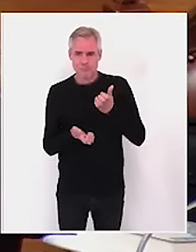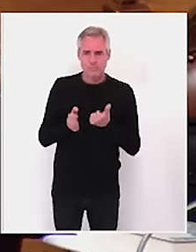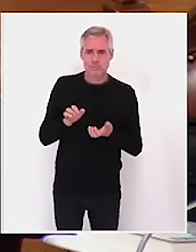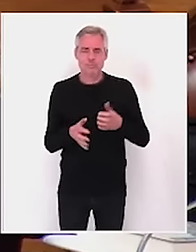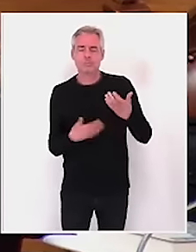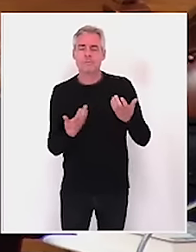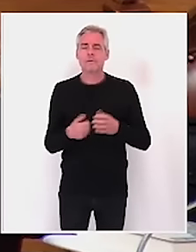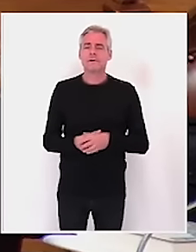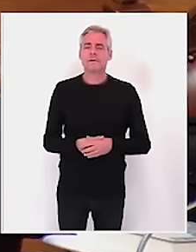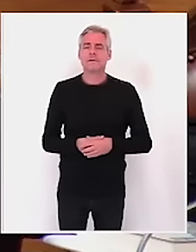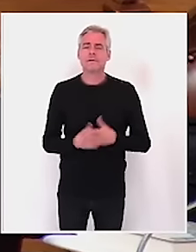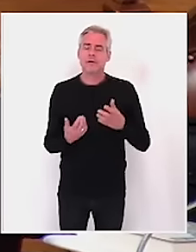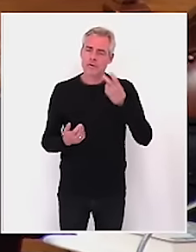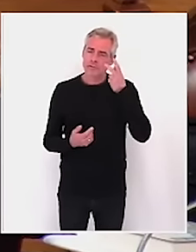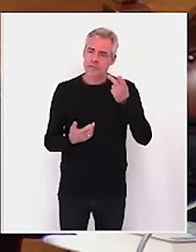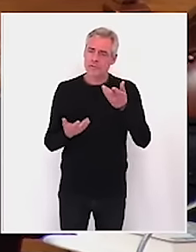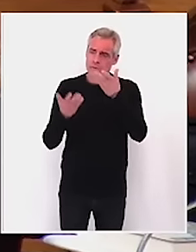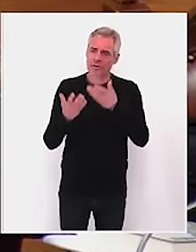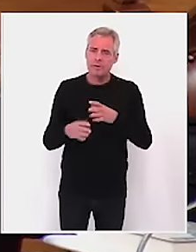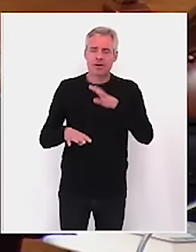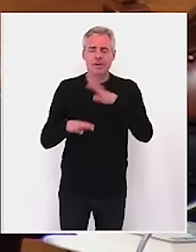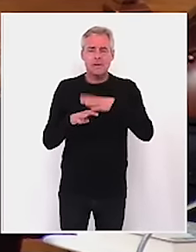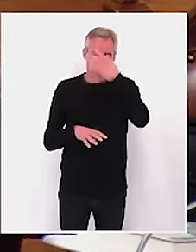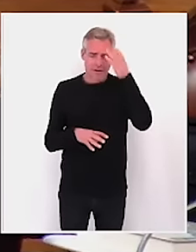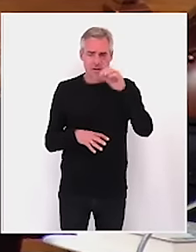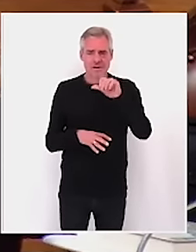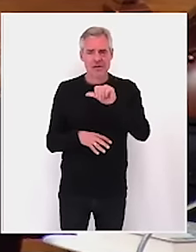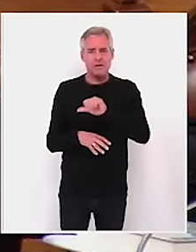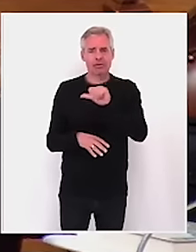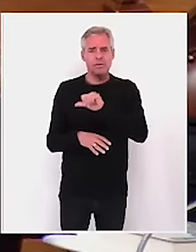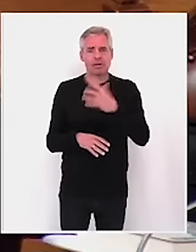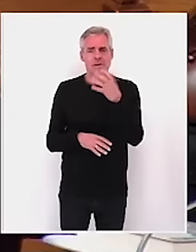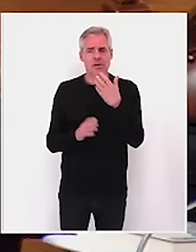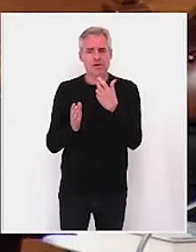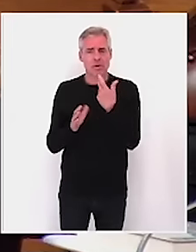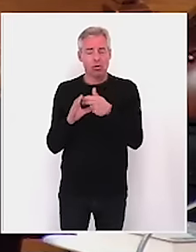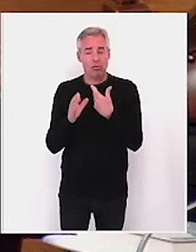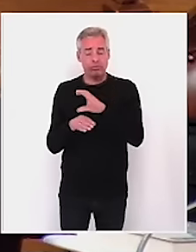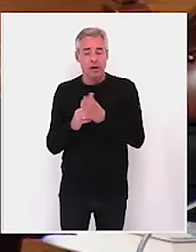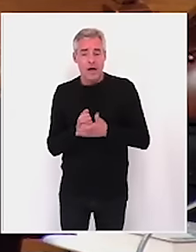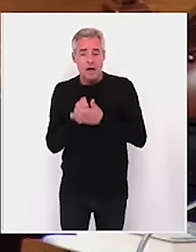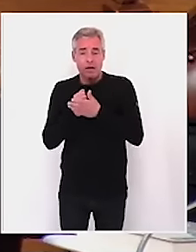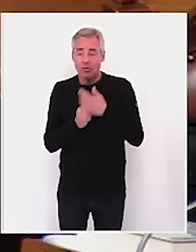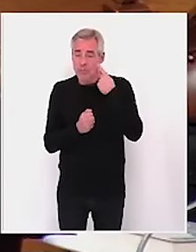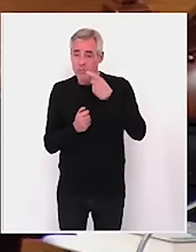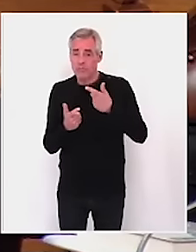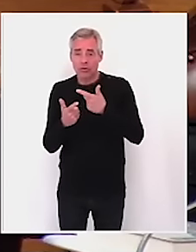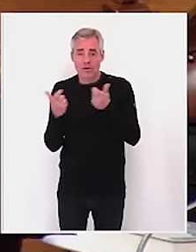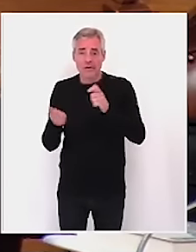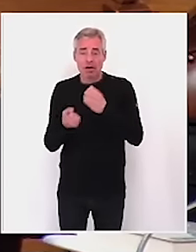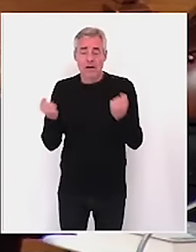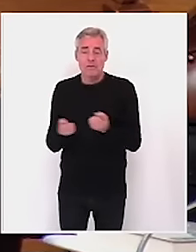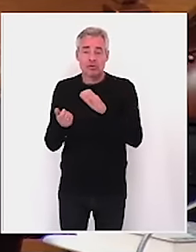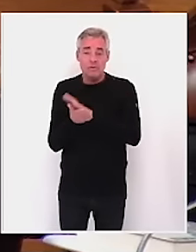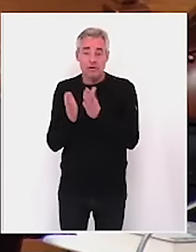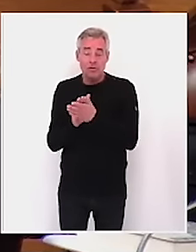un peu. On a vu, par exemple, quartier Saint-Augustin, une subvention de 500 euros qui est une aide aux diverses animations de